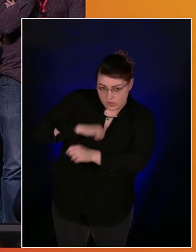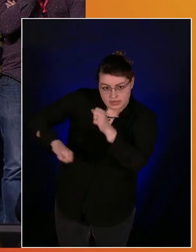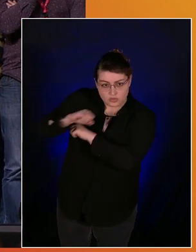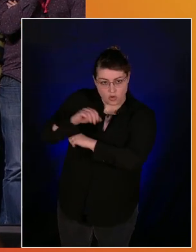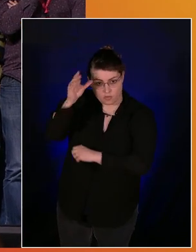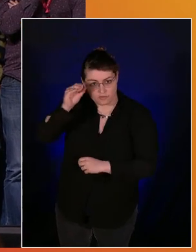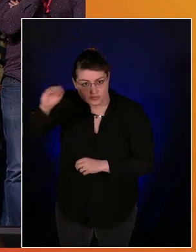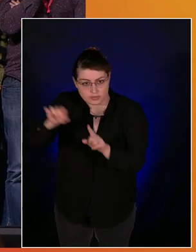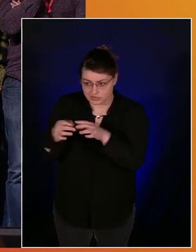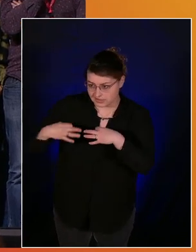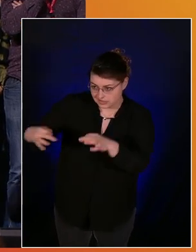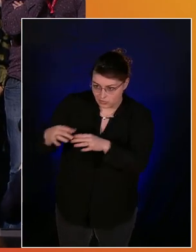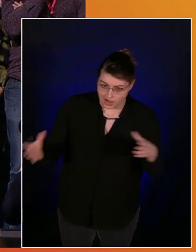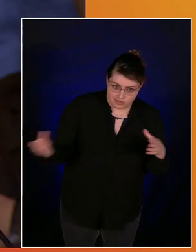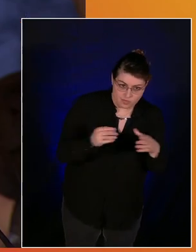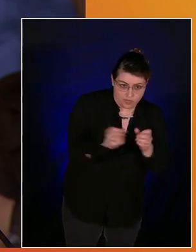professionnelles et territoriales.